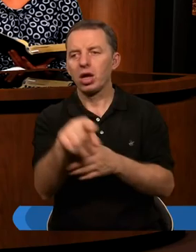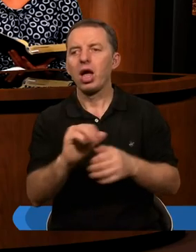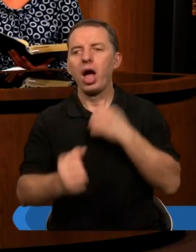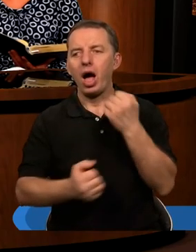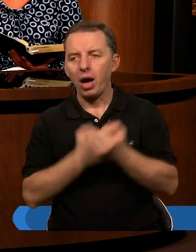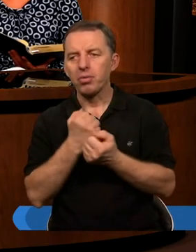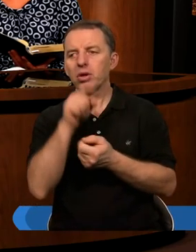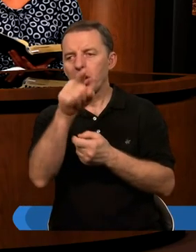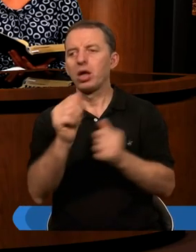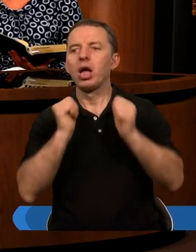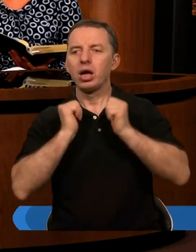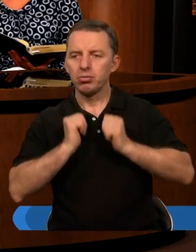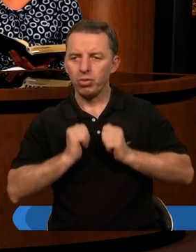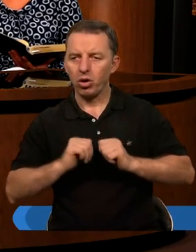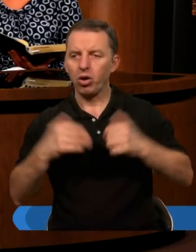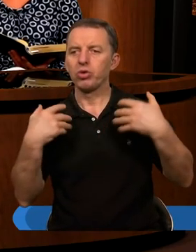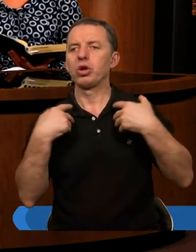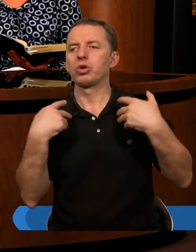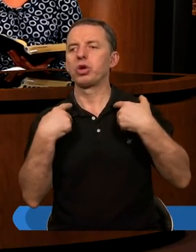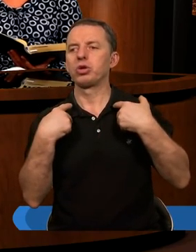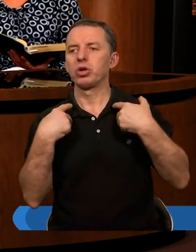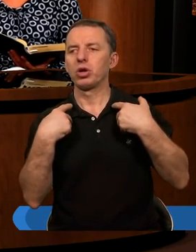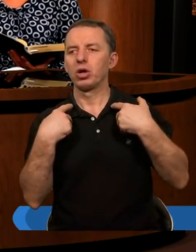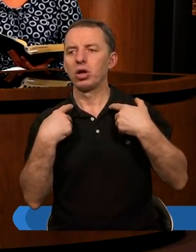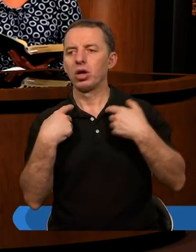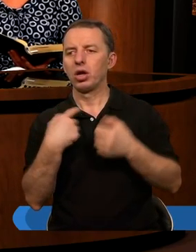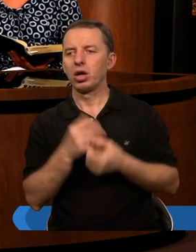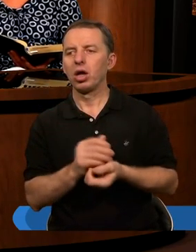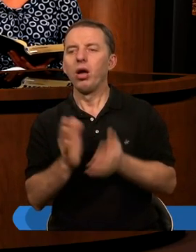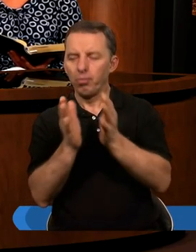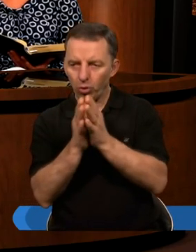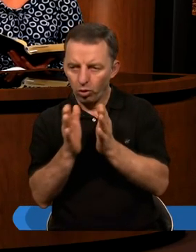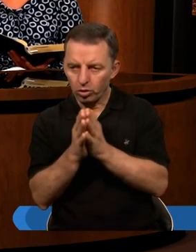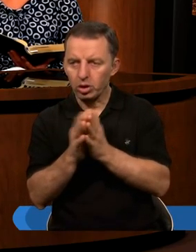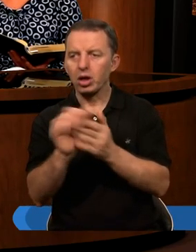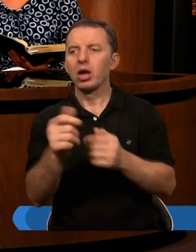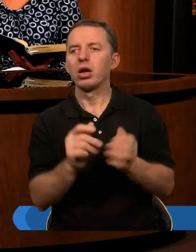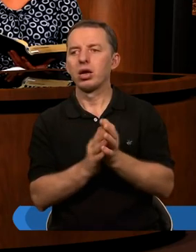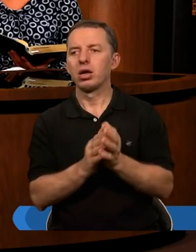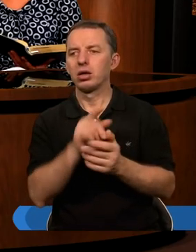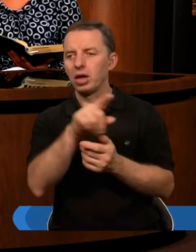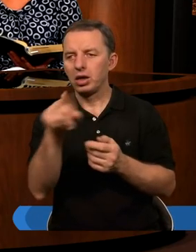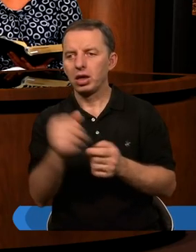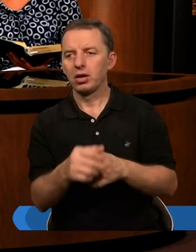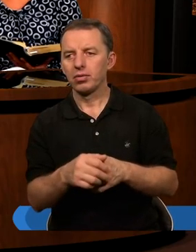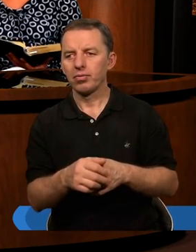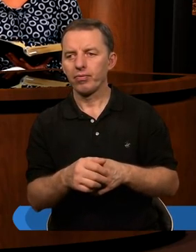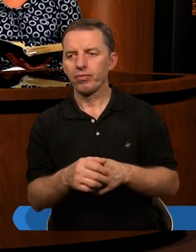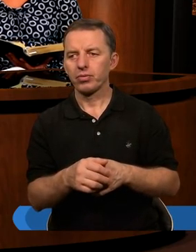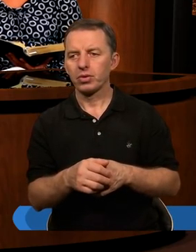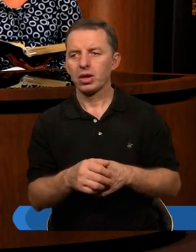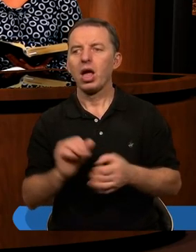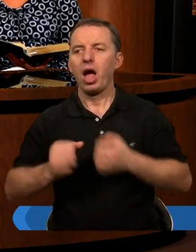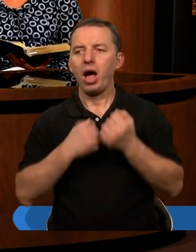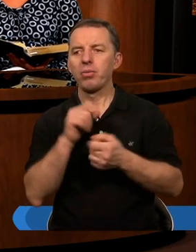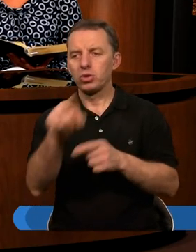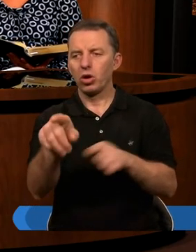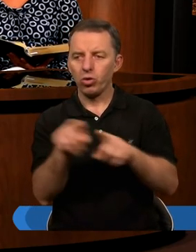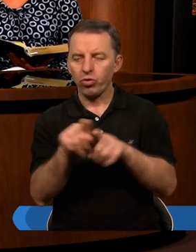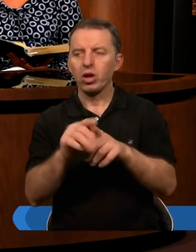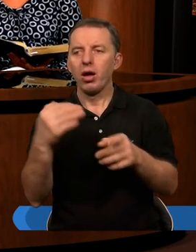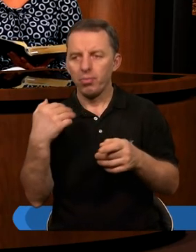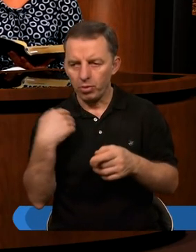abyście tam mogli spokojnie żyć, to co? Módlcie się. przekazał modlić się, tak? No i aby to